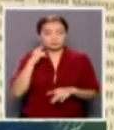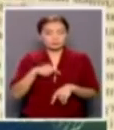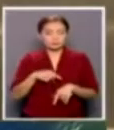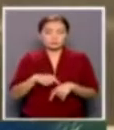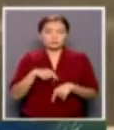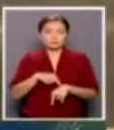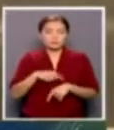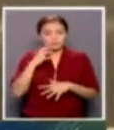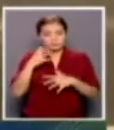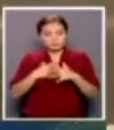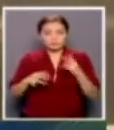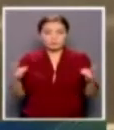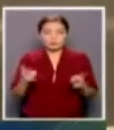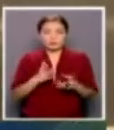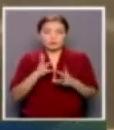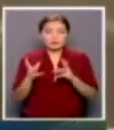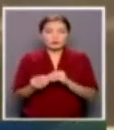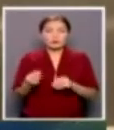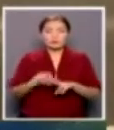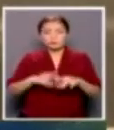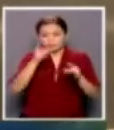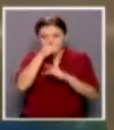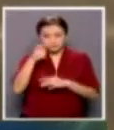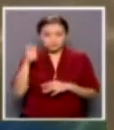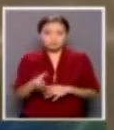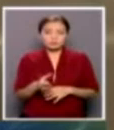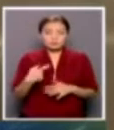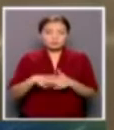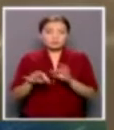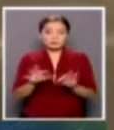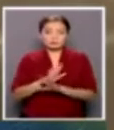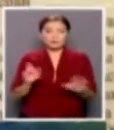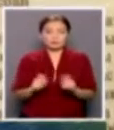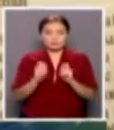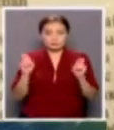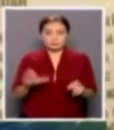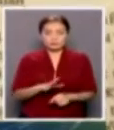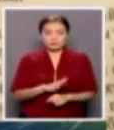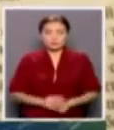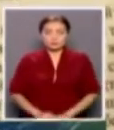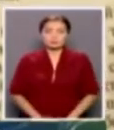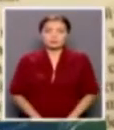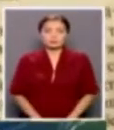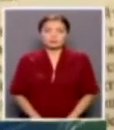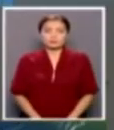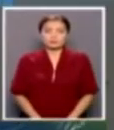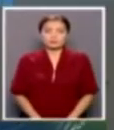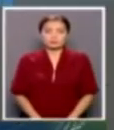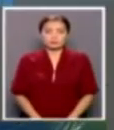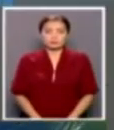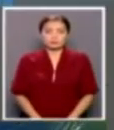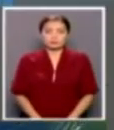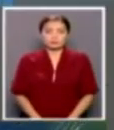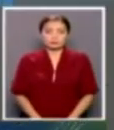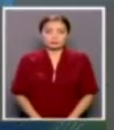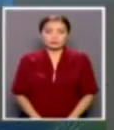оқу қажет дейді Алмас ақын. Осы орайда мәдениет қайраткері тұңғиық ақынның жырынан бір өлеңді де шабыттана оқыды.